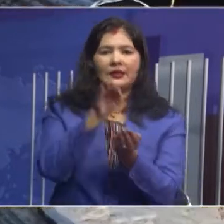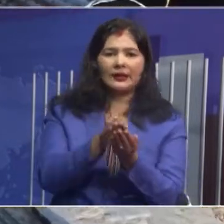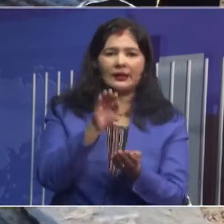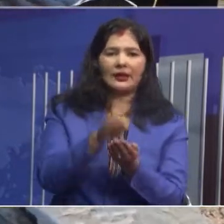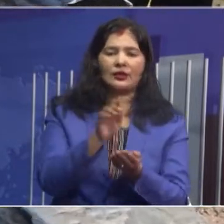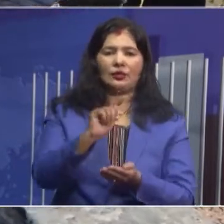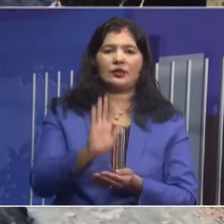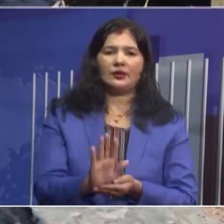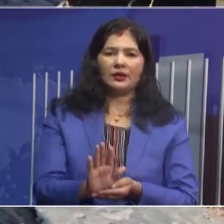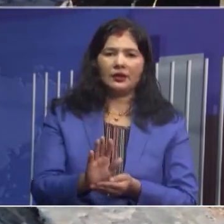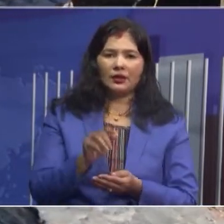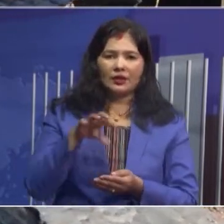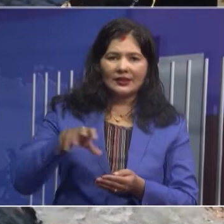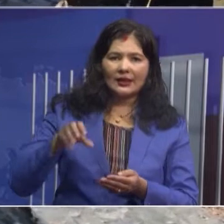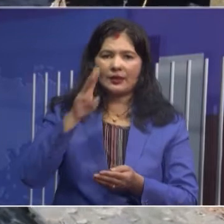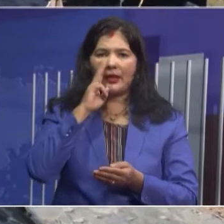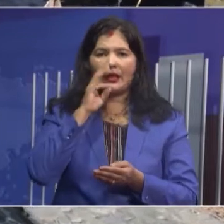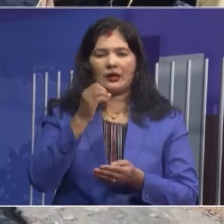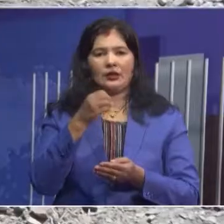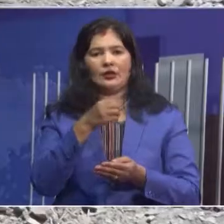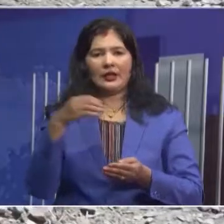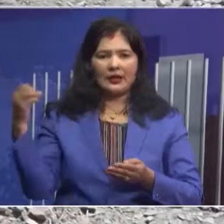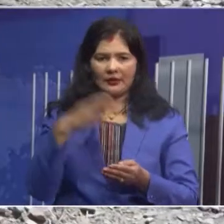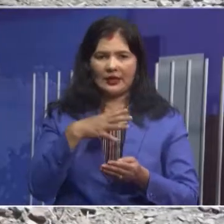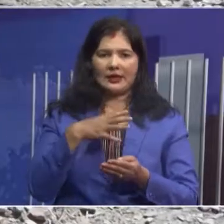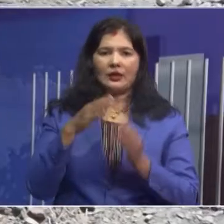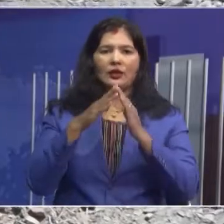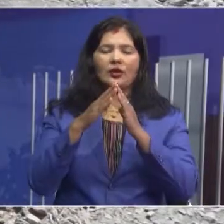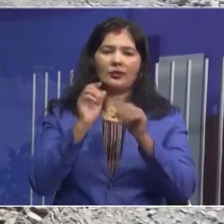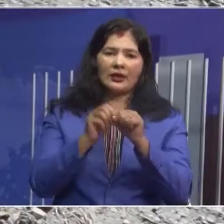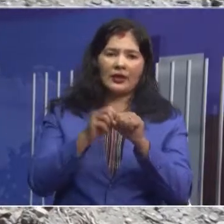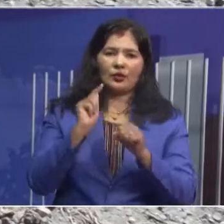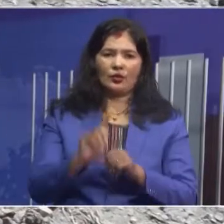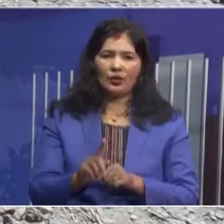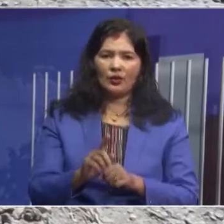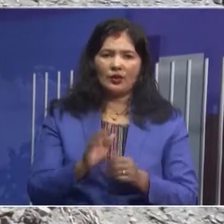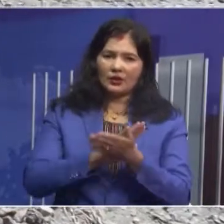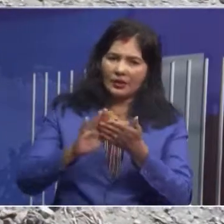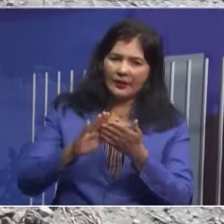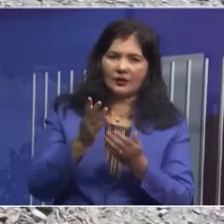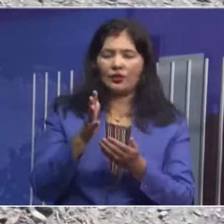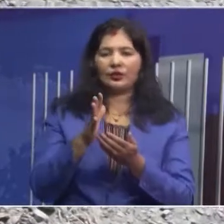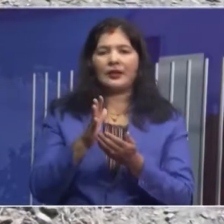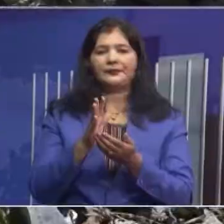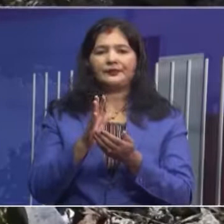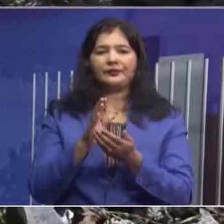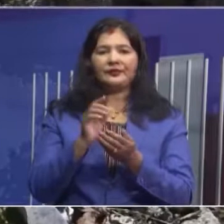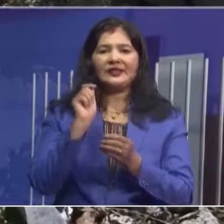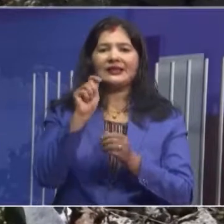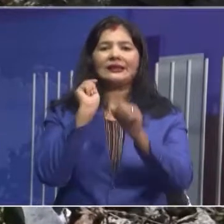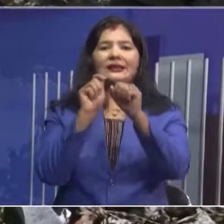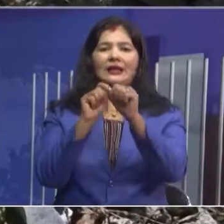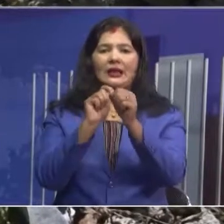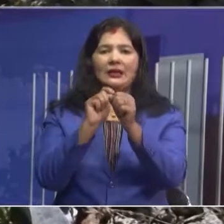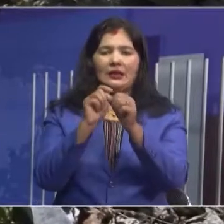कोतघरको भग्नावशेष रहेको स्थानमै नयाँ कोतघर निर्माण गरिएको हो। यसै गरी किल्लामा सरसफाई नहुँदा कुरूप बन्दै जान थालेको छ। किल्ला परिसरमा